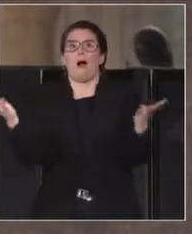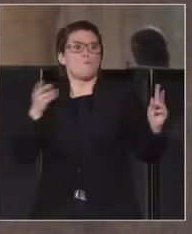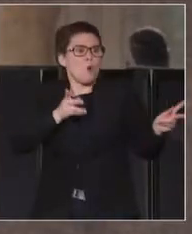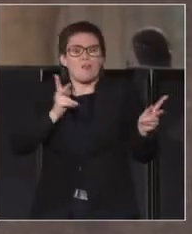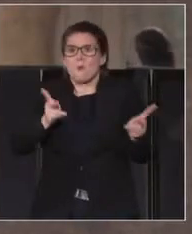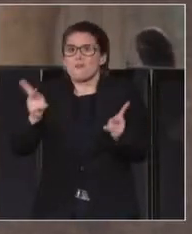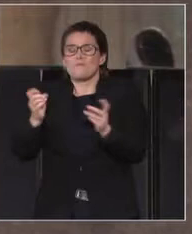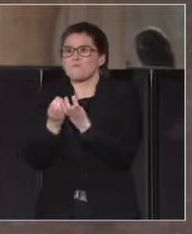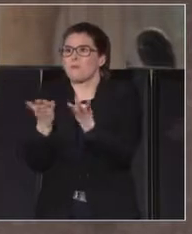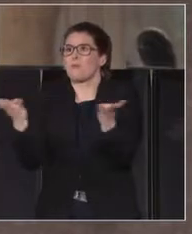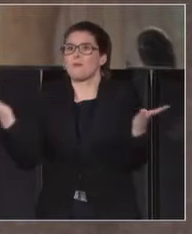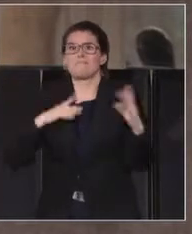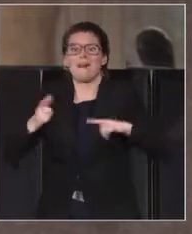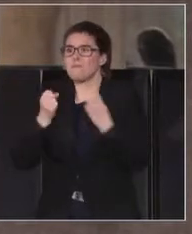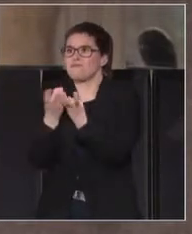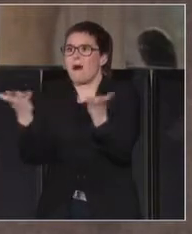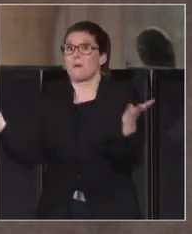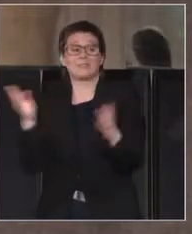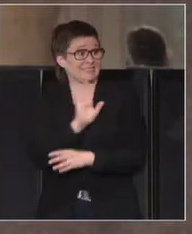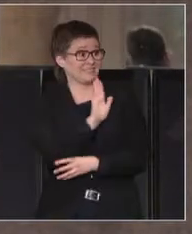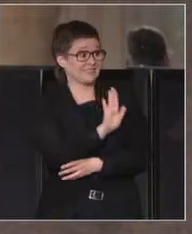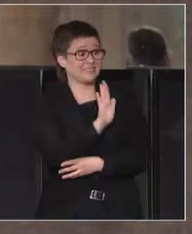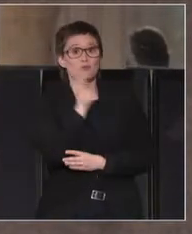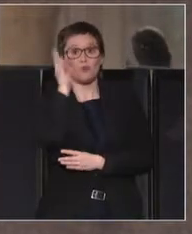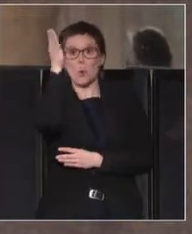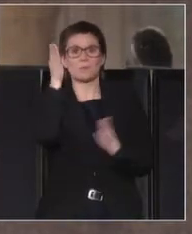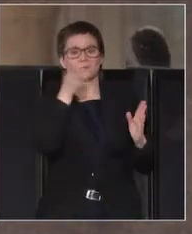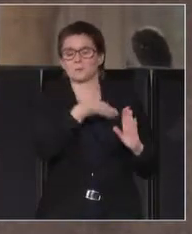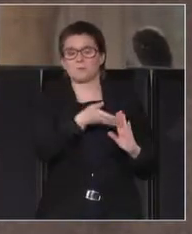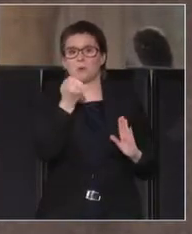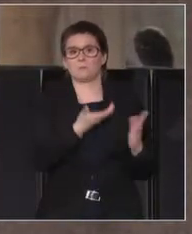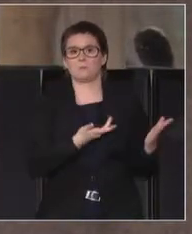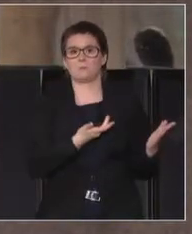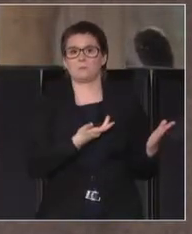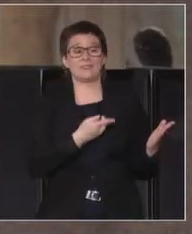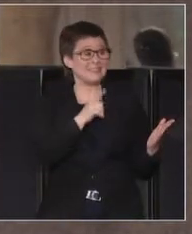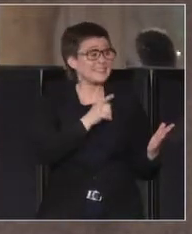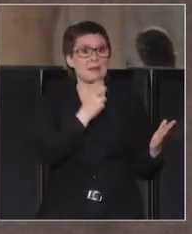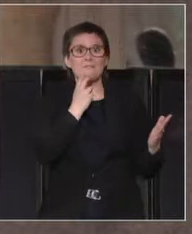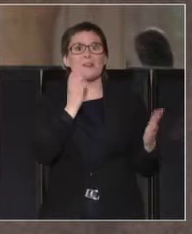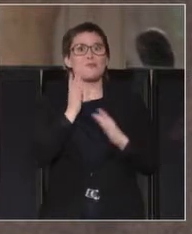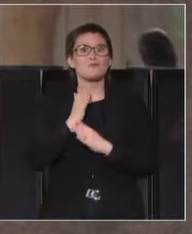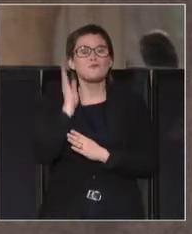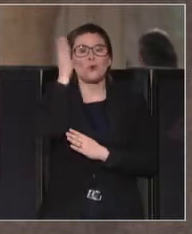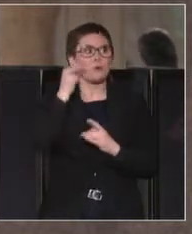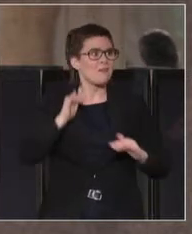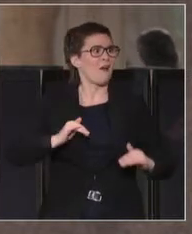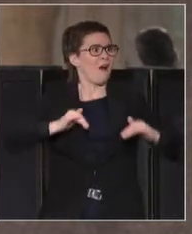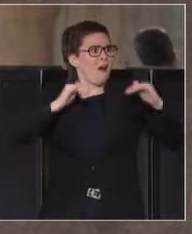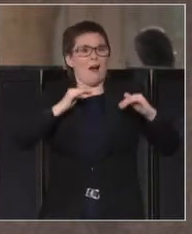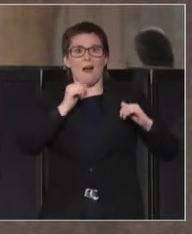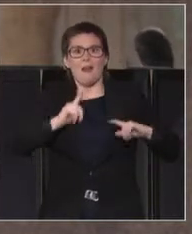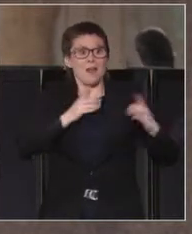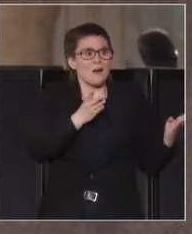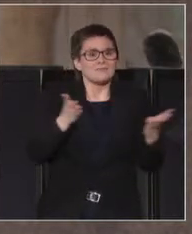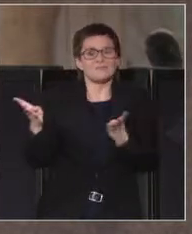Zukunft. Ihm aber wurde seine zerstört, bevor er danach greifen konnte. Wer hat